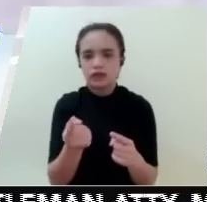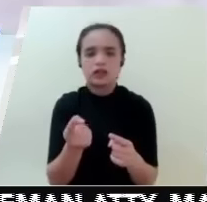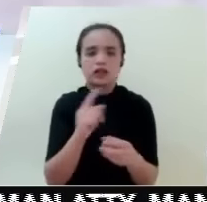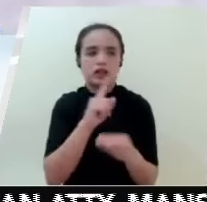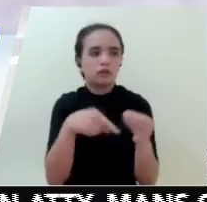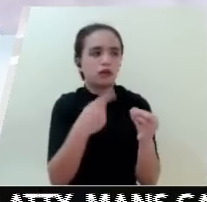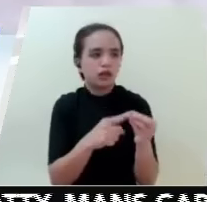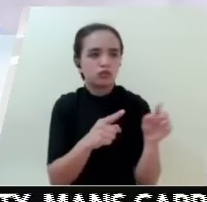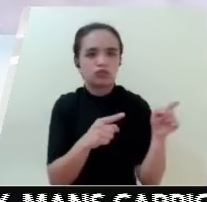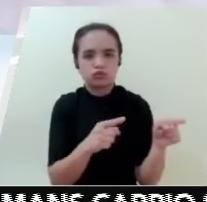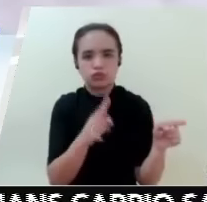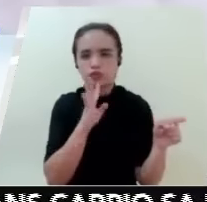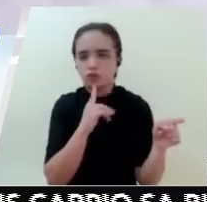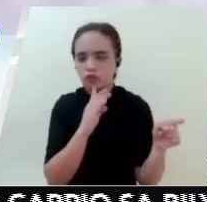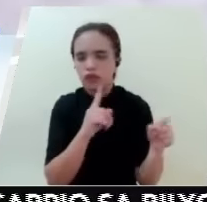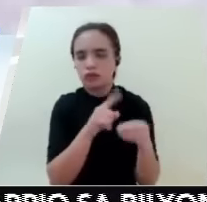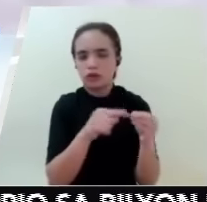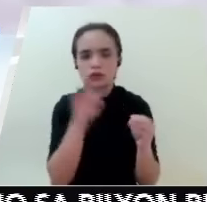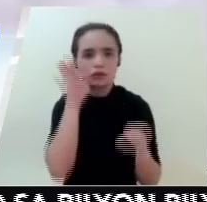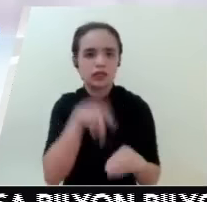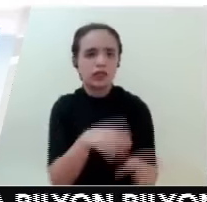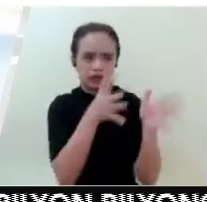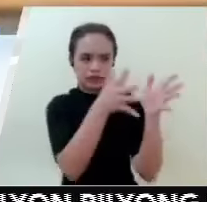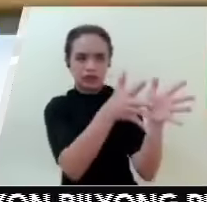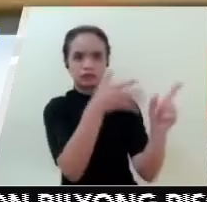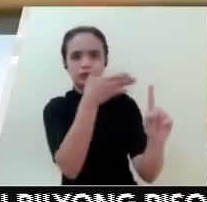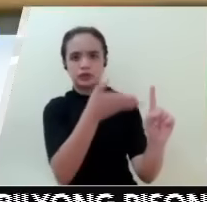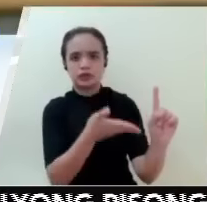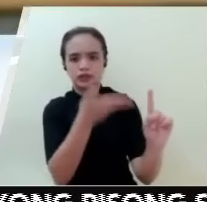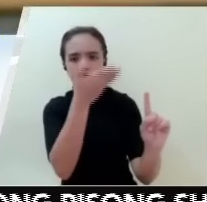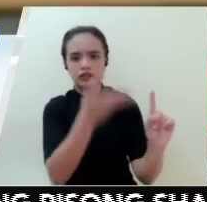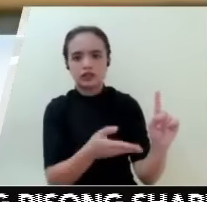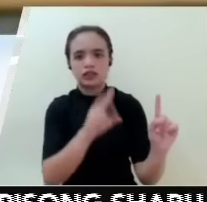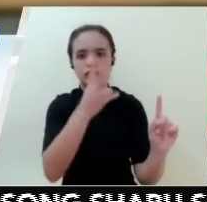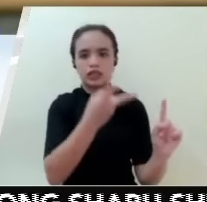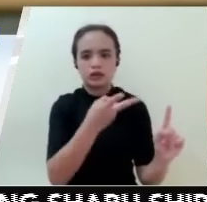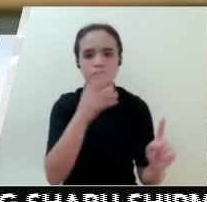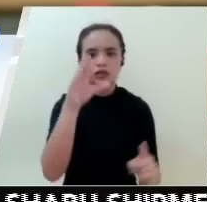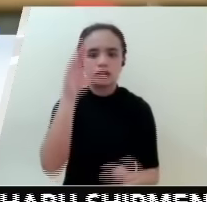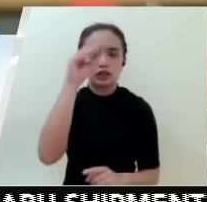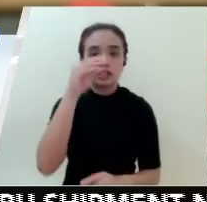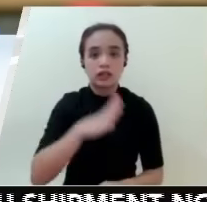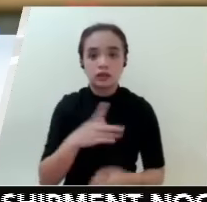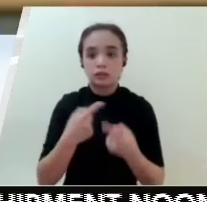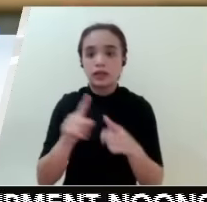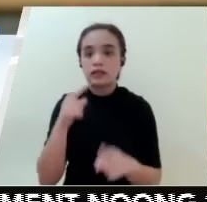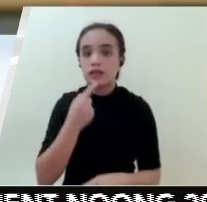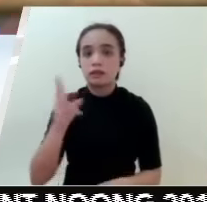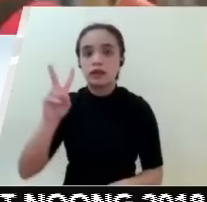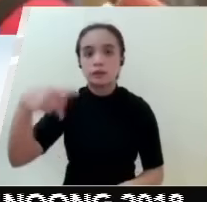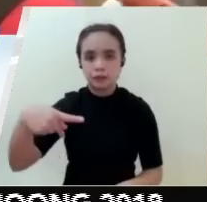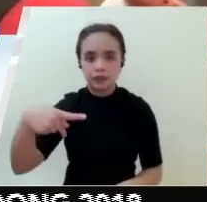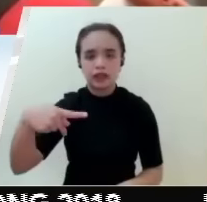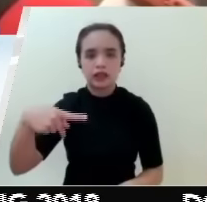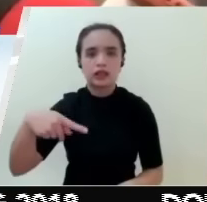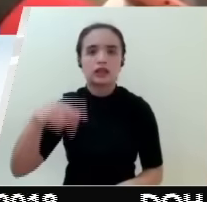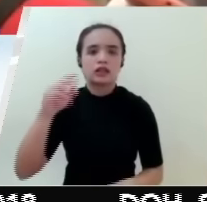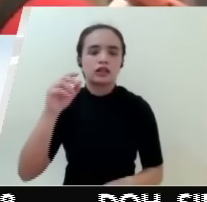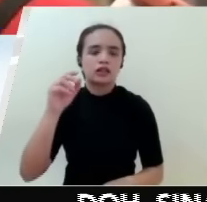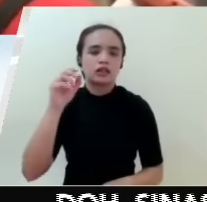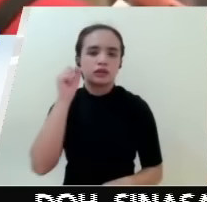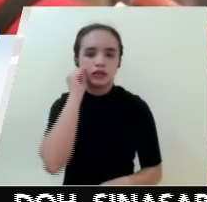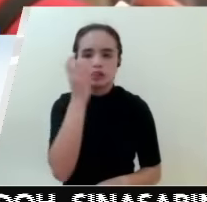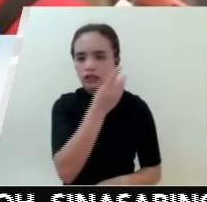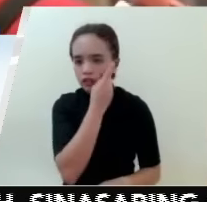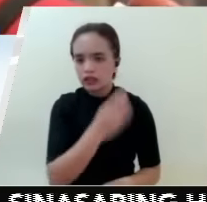niya raw magsalita kaugnay nito ang second gentleman. Pero ayon sa Vice Presidente, political harassment ito. Hindi lang